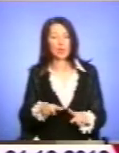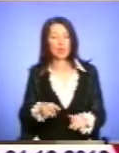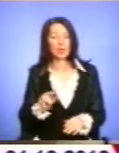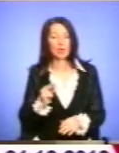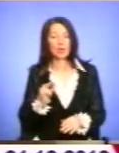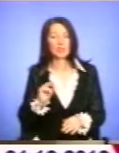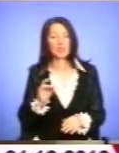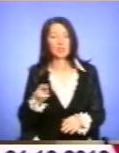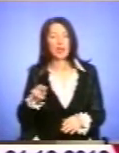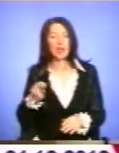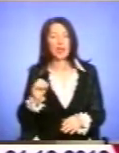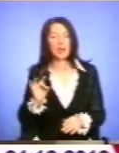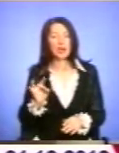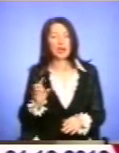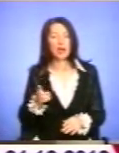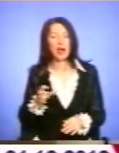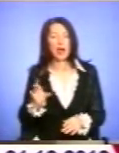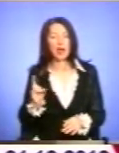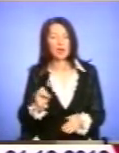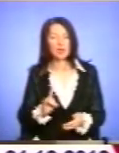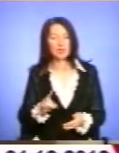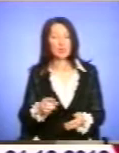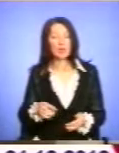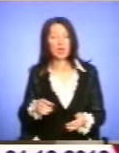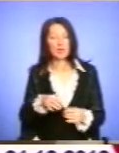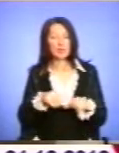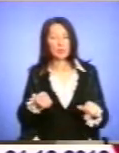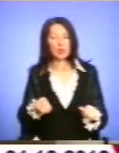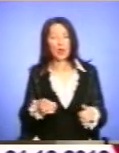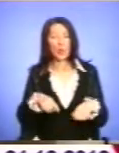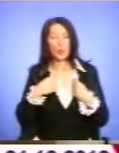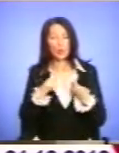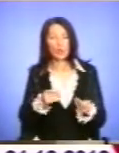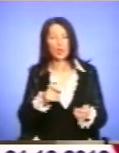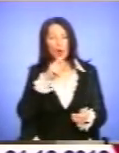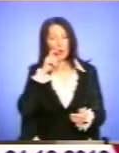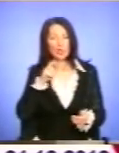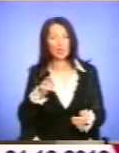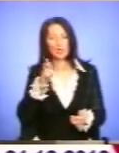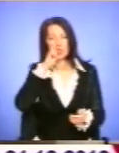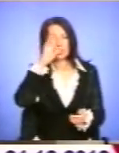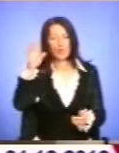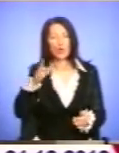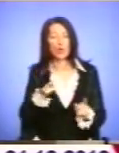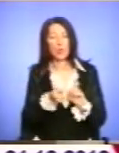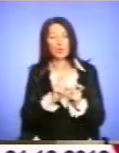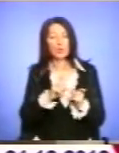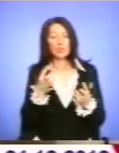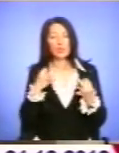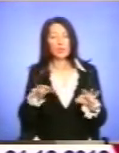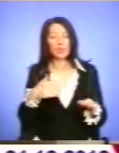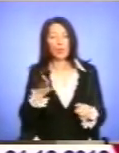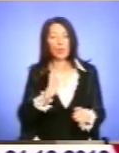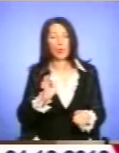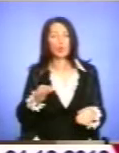славнозвісного борця за її незалежність. І йому було суджено вищою волею